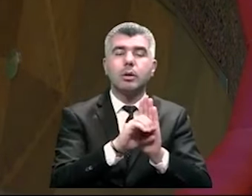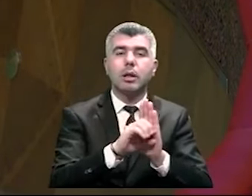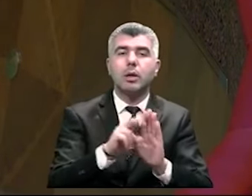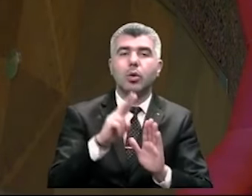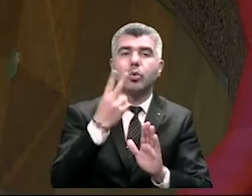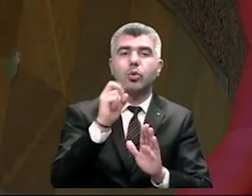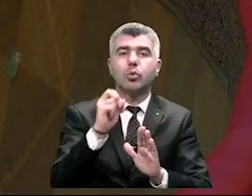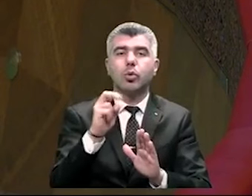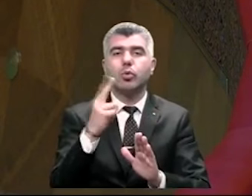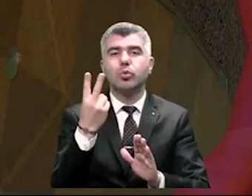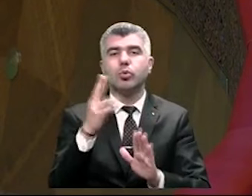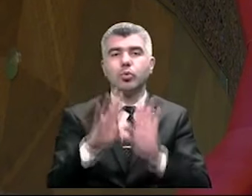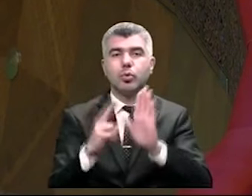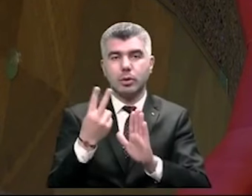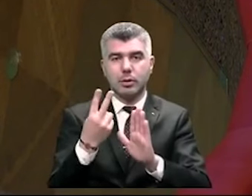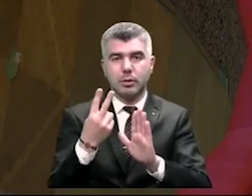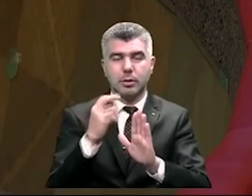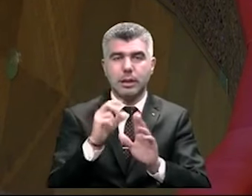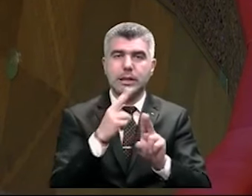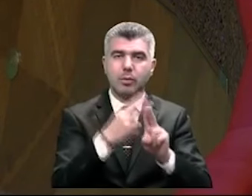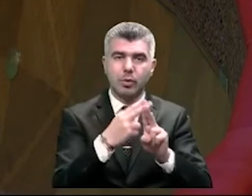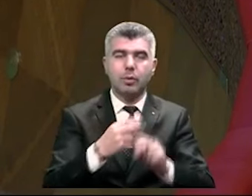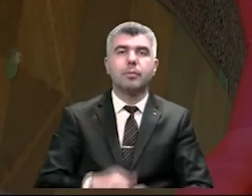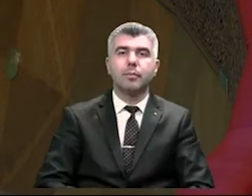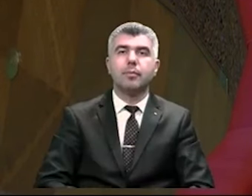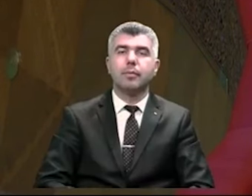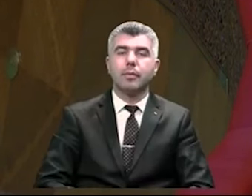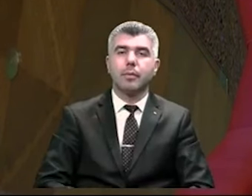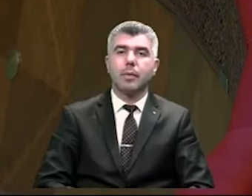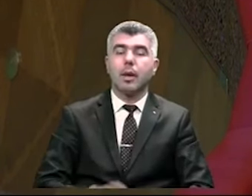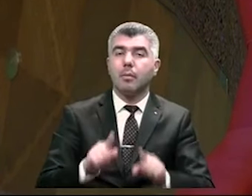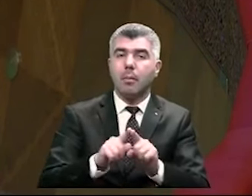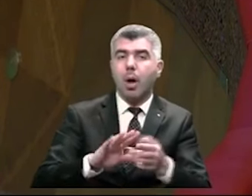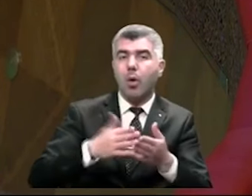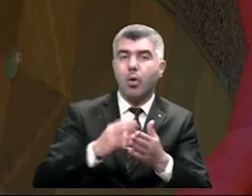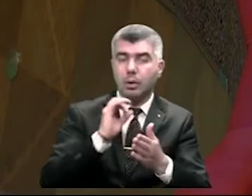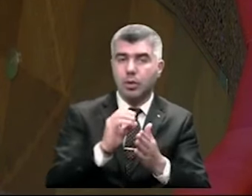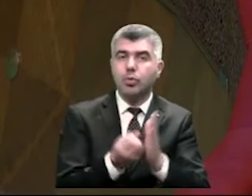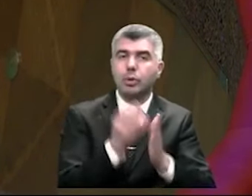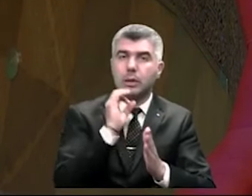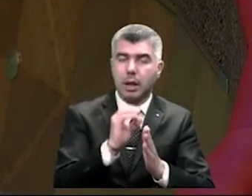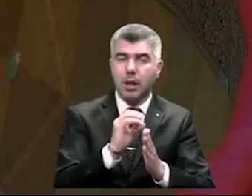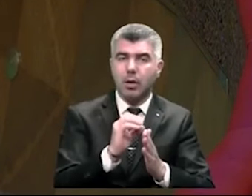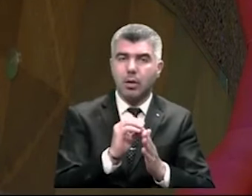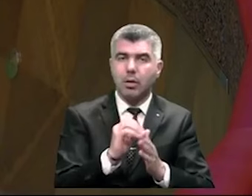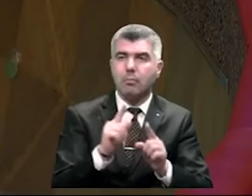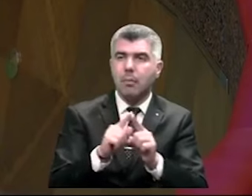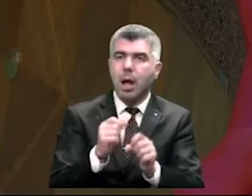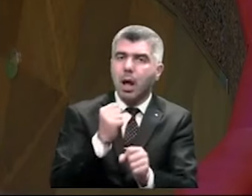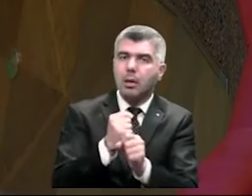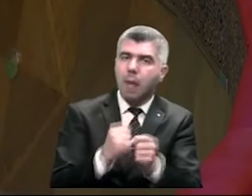الرقميه بالنسبه للشباب ديالنا وكذلك تعميم مراكز المسارات المهنيه ل كارير سونتير باش